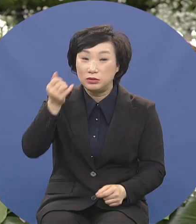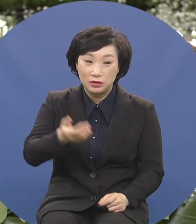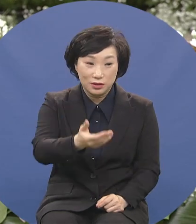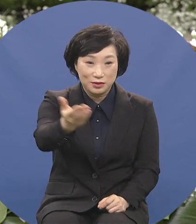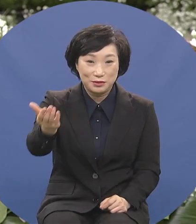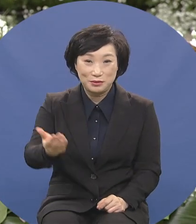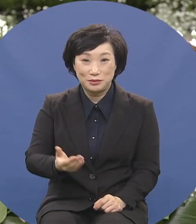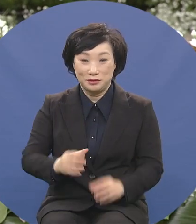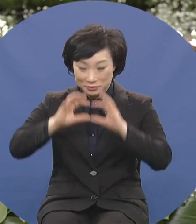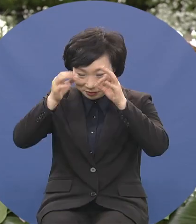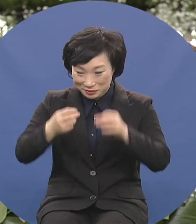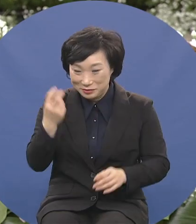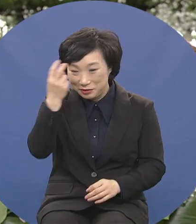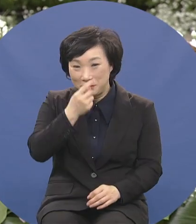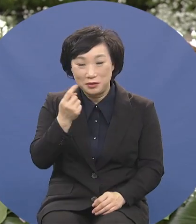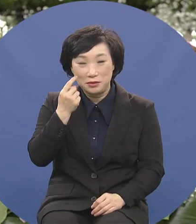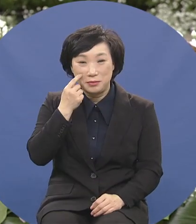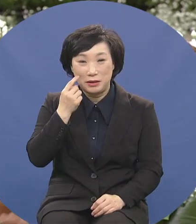말이에요.